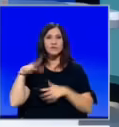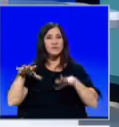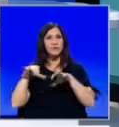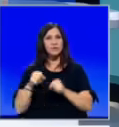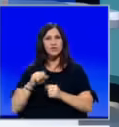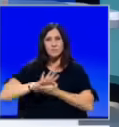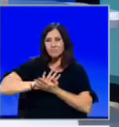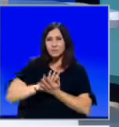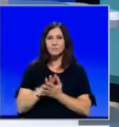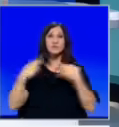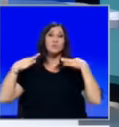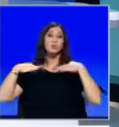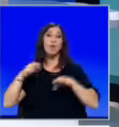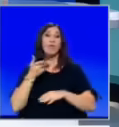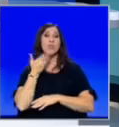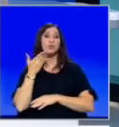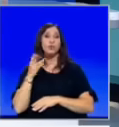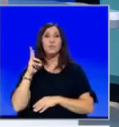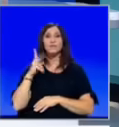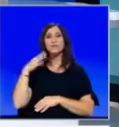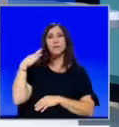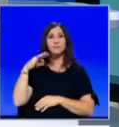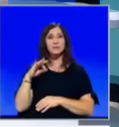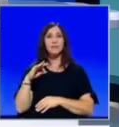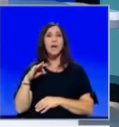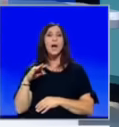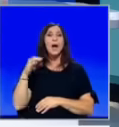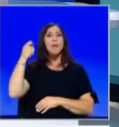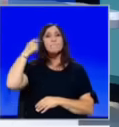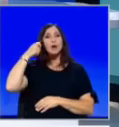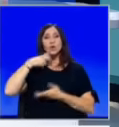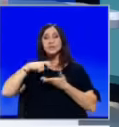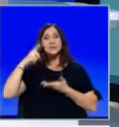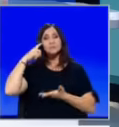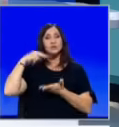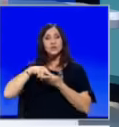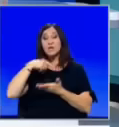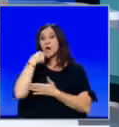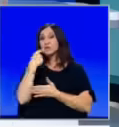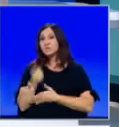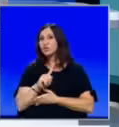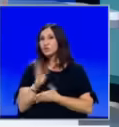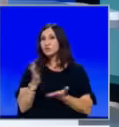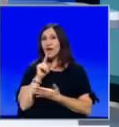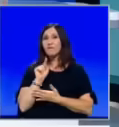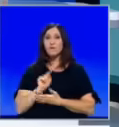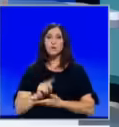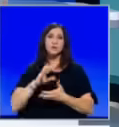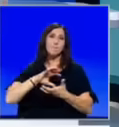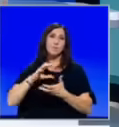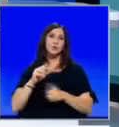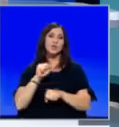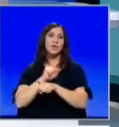власти потъпкват свободата на словото. Френският президент Емануел Макрон излезе с позиция и заяви, че не става въпрос за